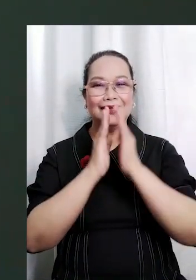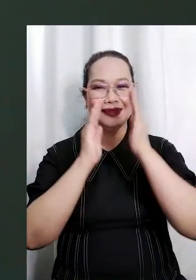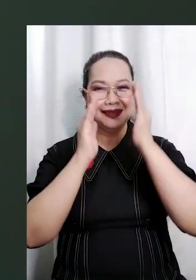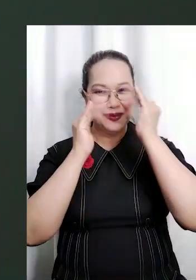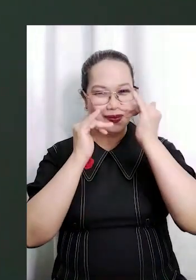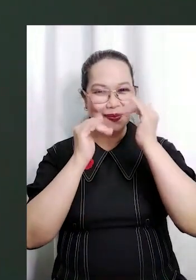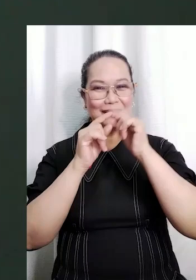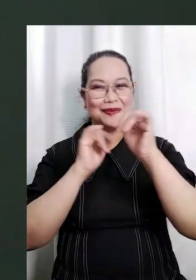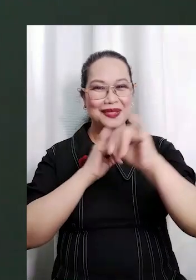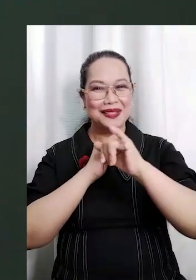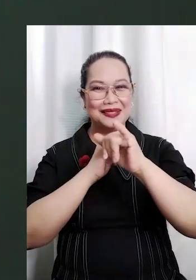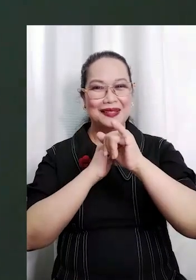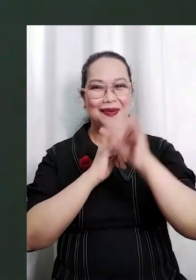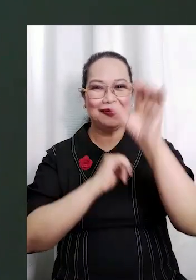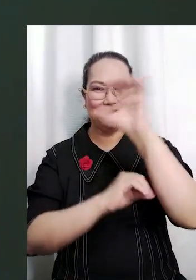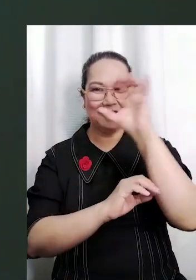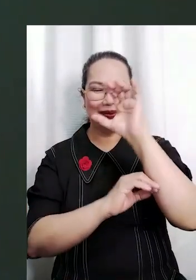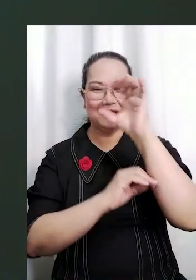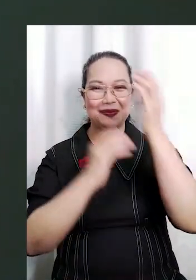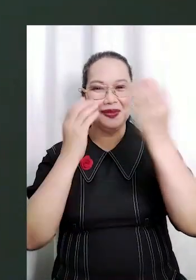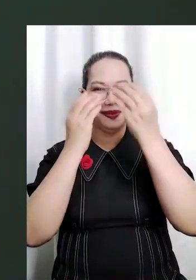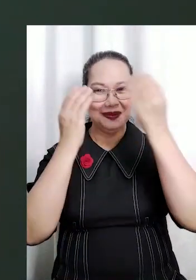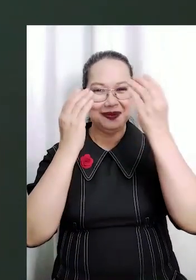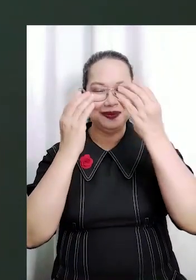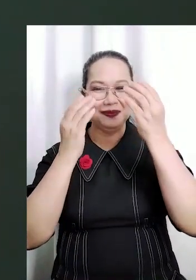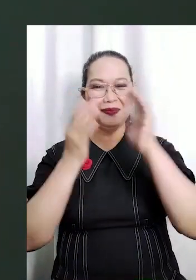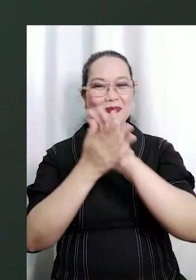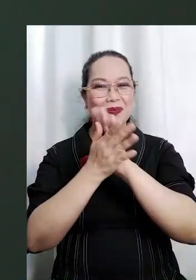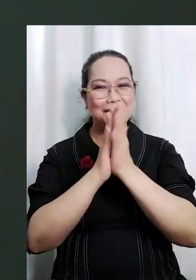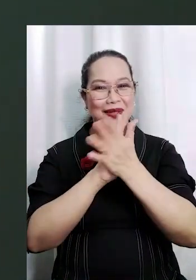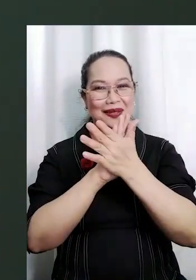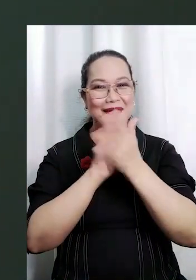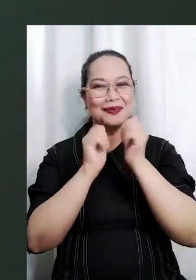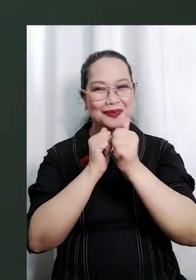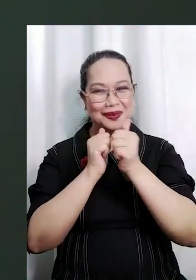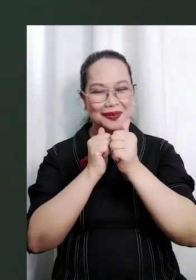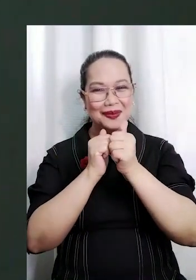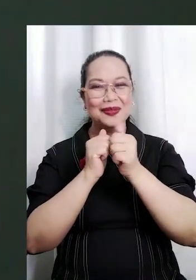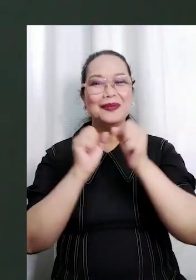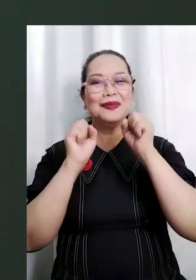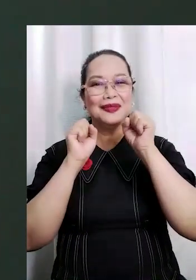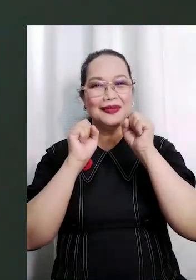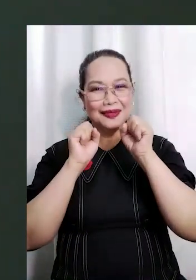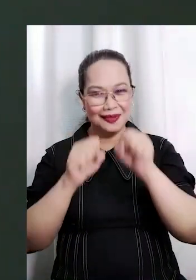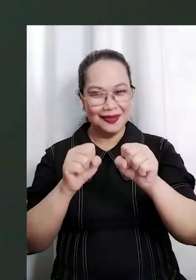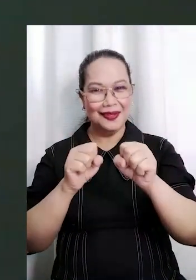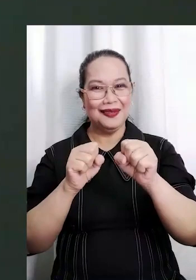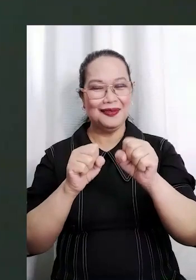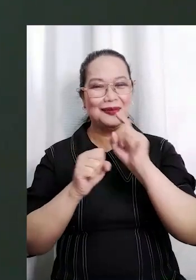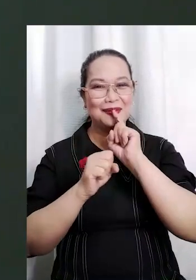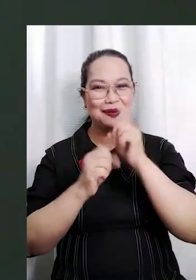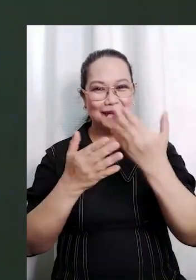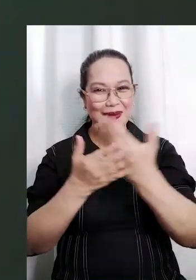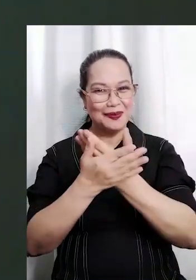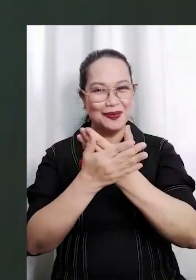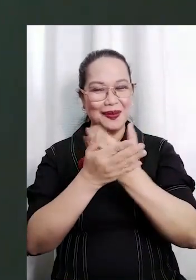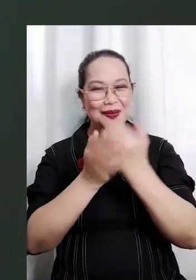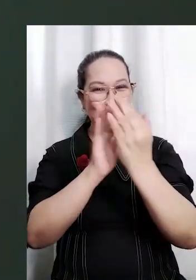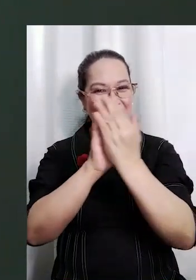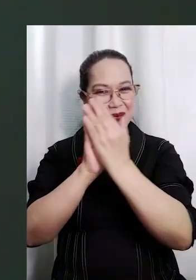din ang inyong Christmas celebration. It became meaningful and you're able to really